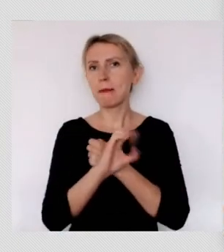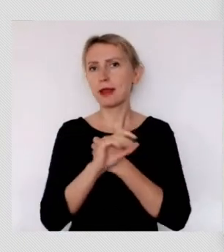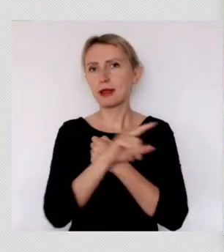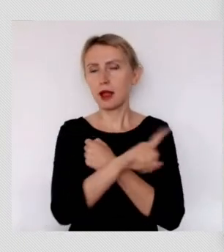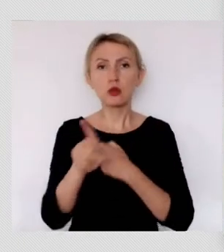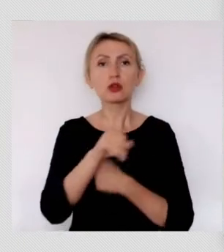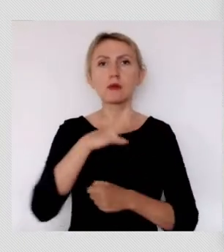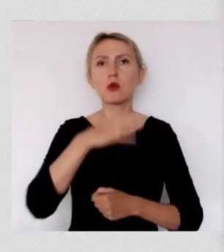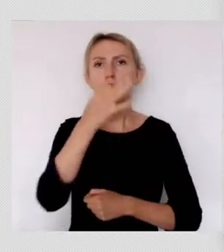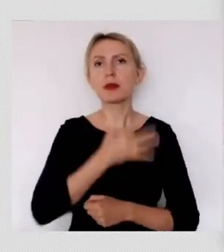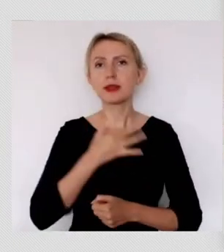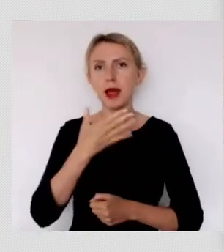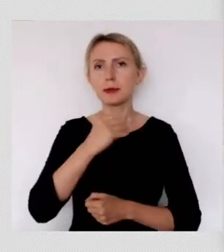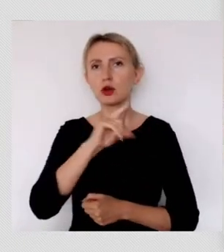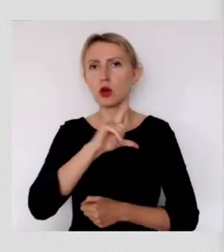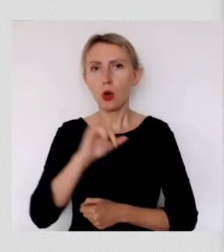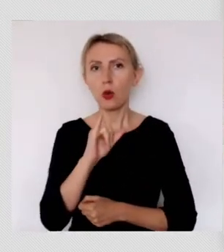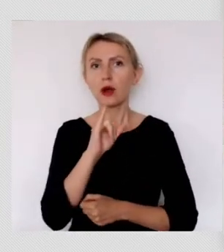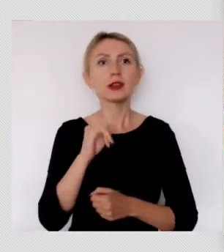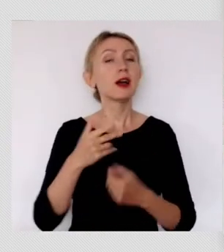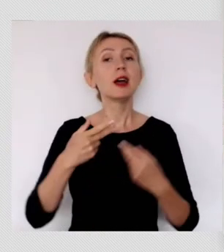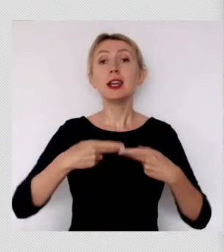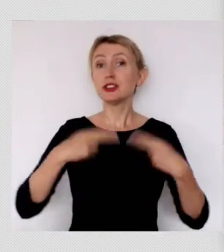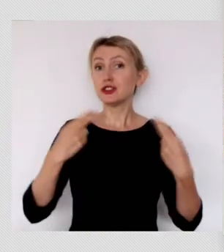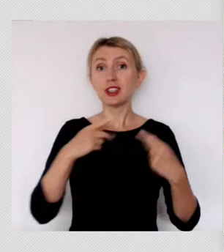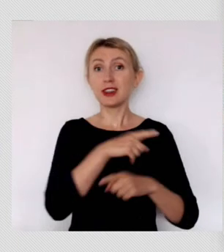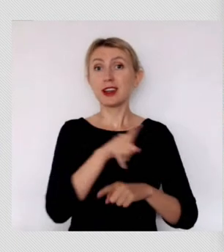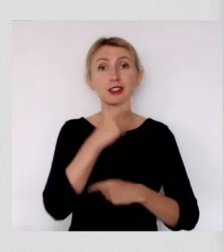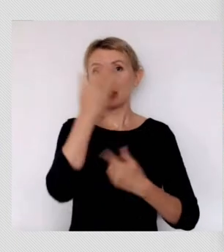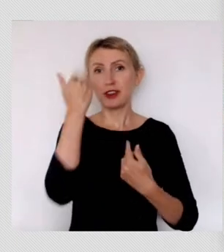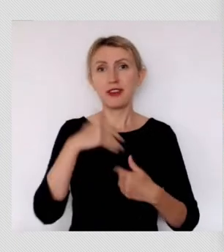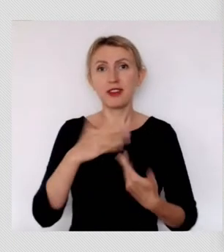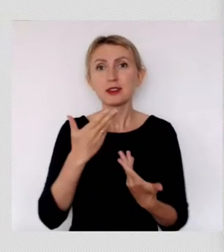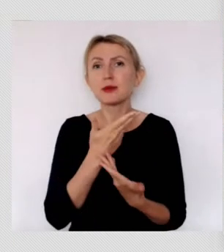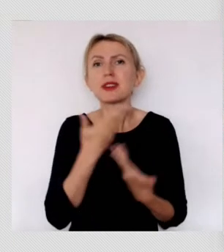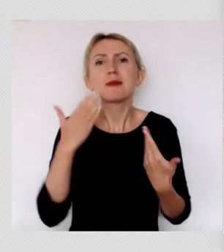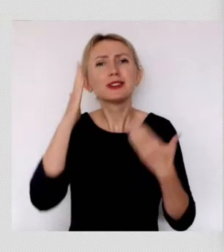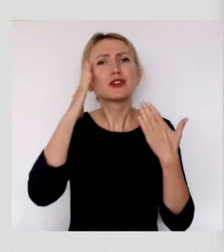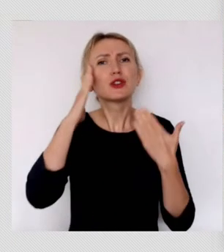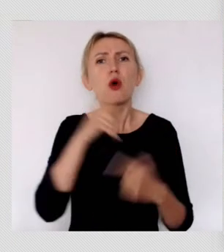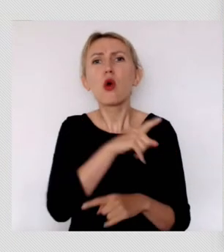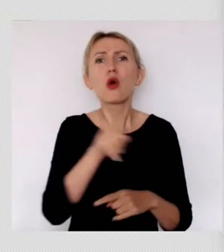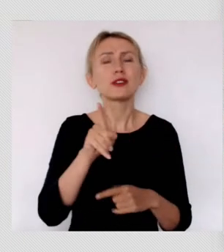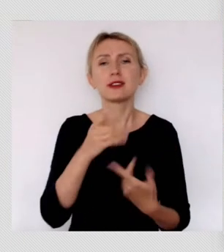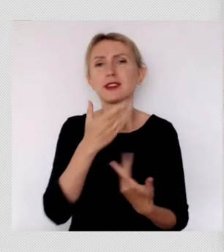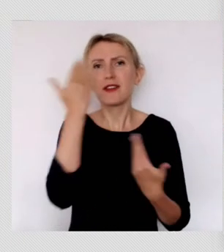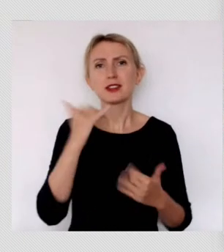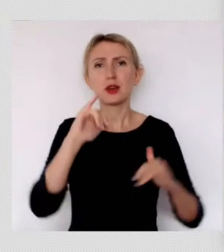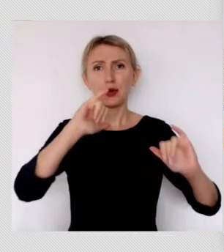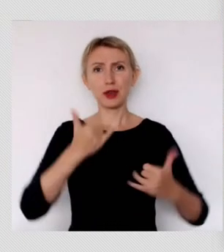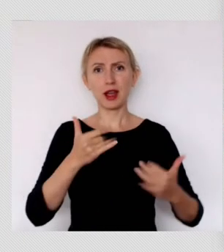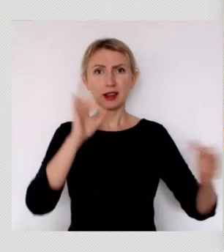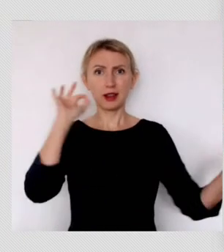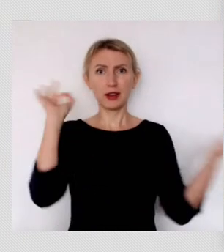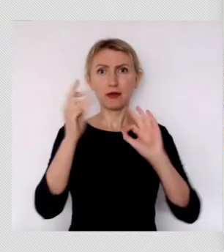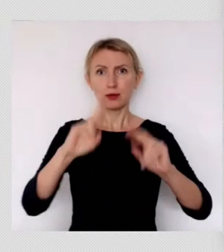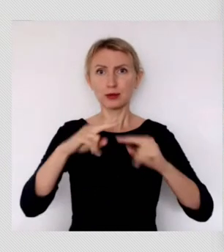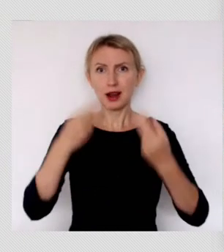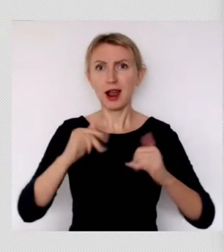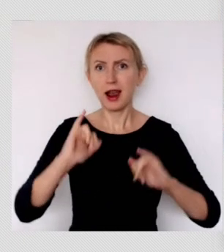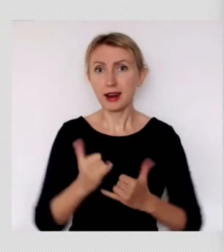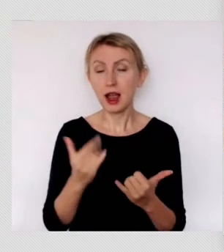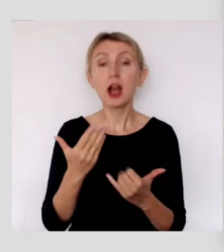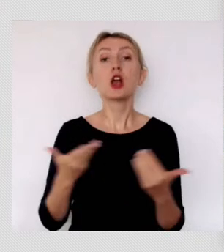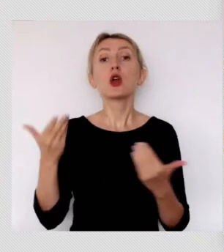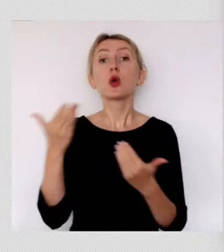spytałeś, Mikołaj, dziennikarze sobie z tej sprawy nie zdają, to oni nie wiedzą, w jaki sposób tę informację przekazać. I